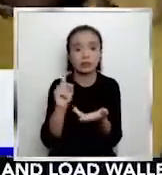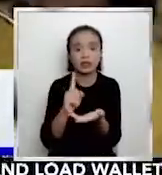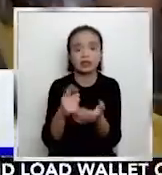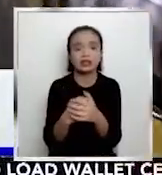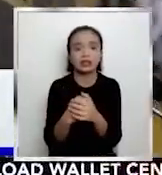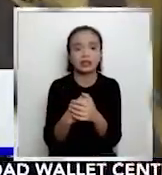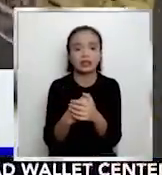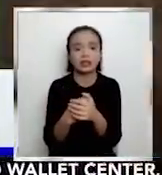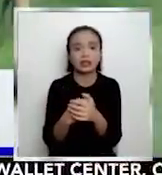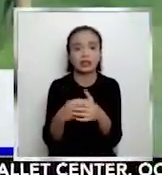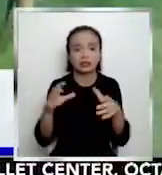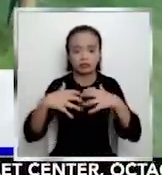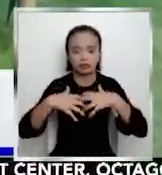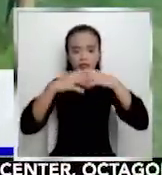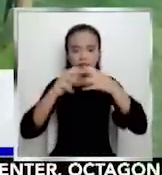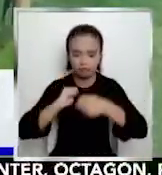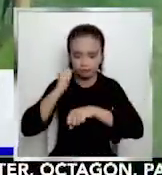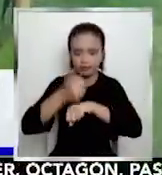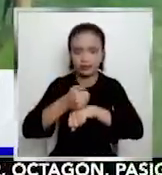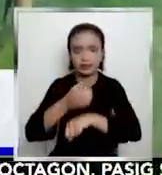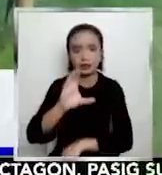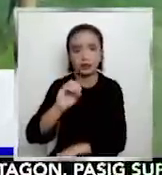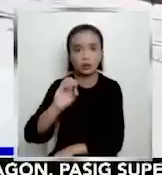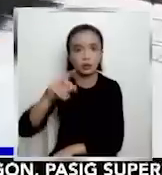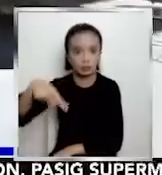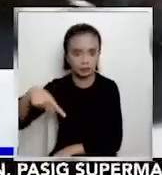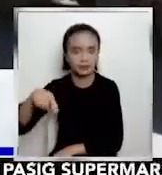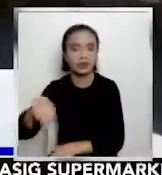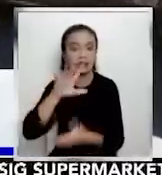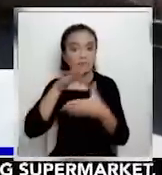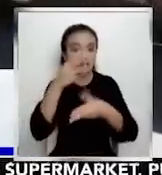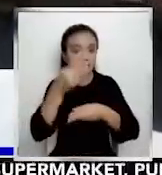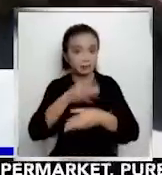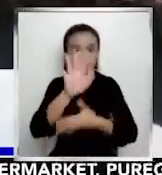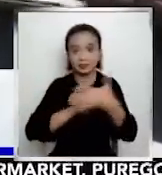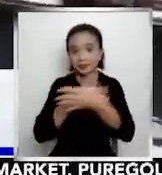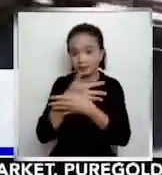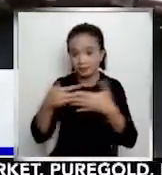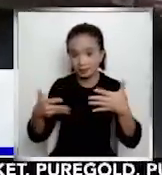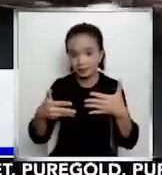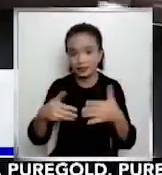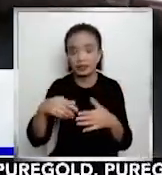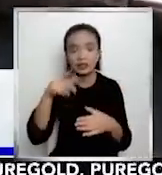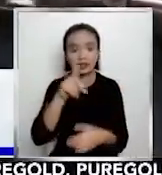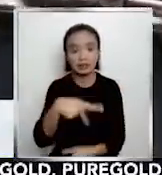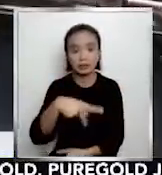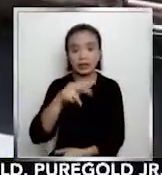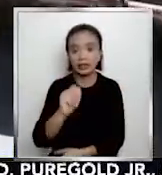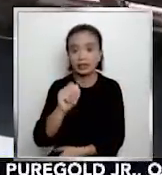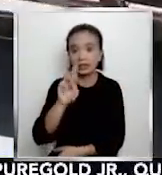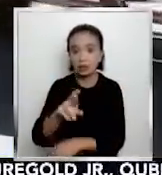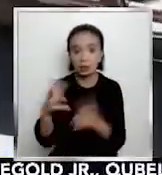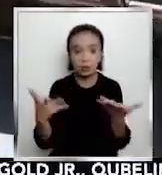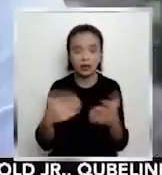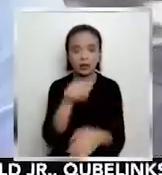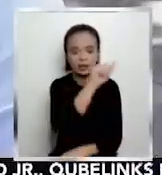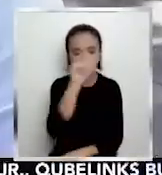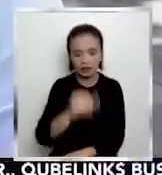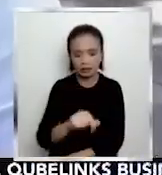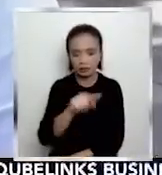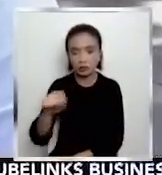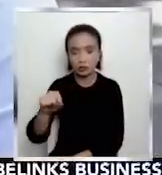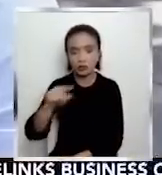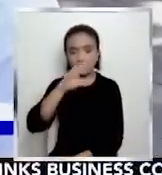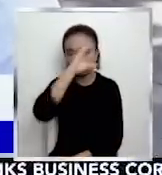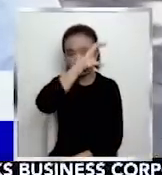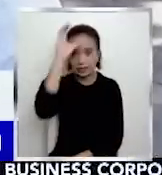kooperatiba o korporasyon. Dagdag pa ang nakaschedule na tigil operasyon ng PNR na biyaheng Alabang Kalamba sa Mayo. Marami ang